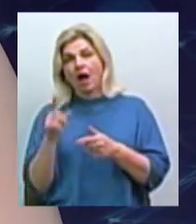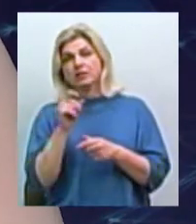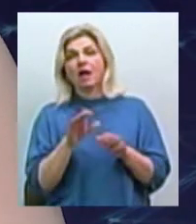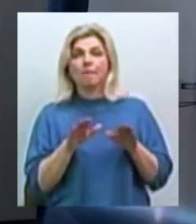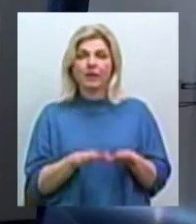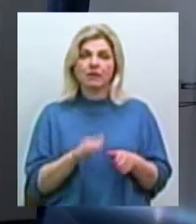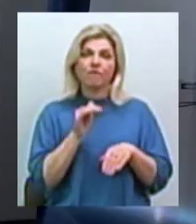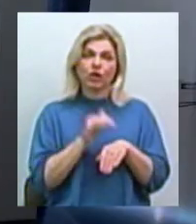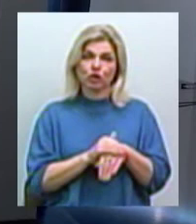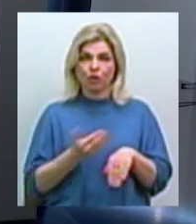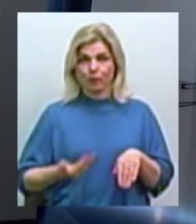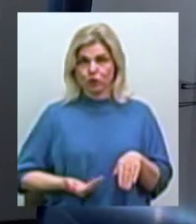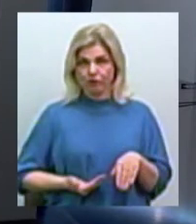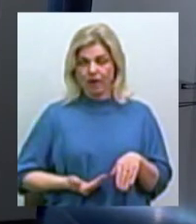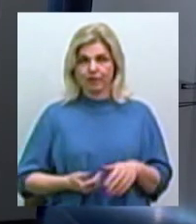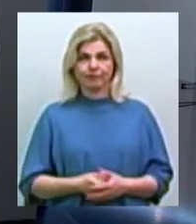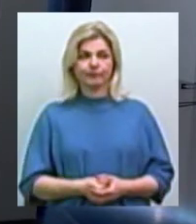місцем фактичного проживання. Особа,